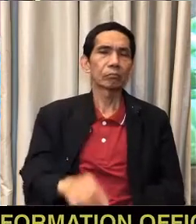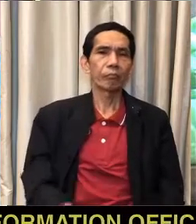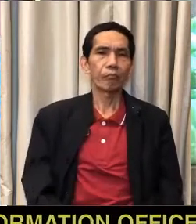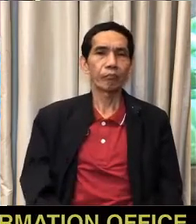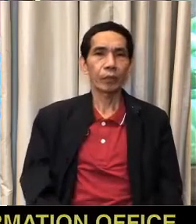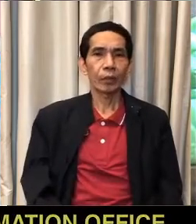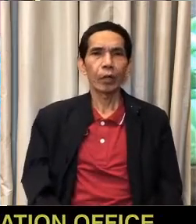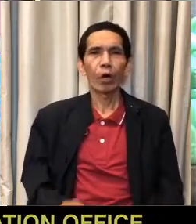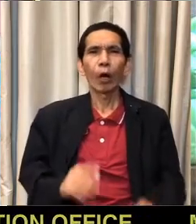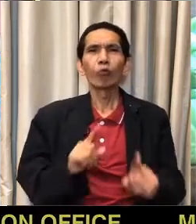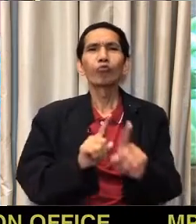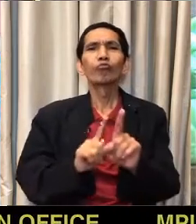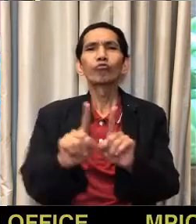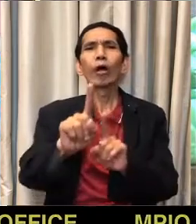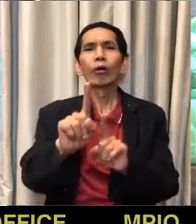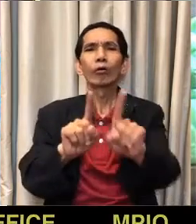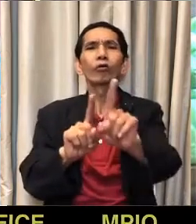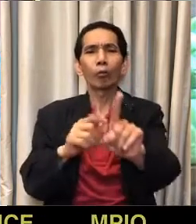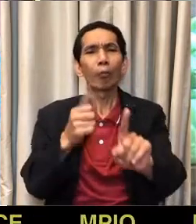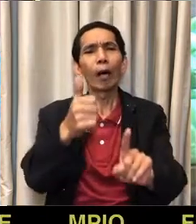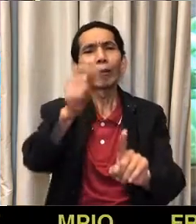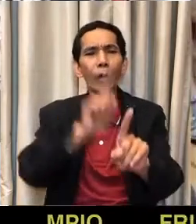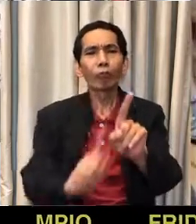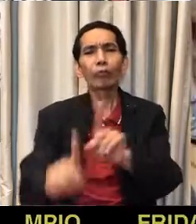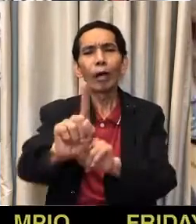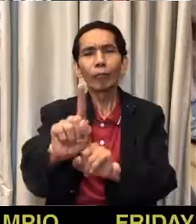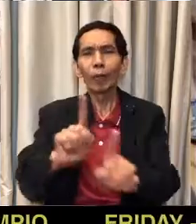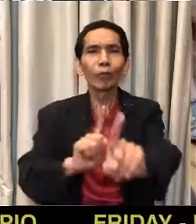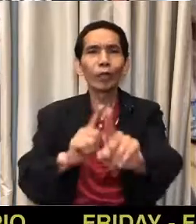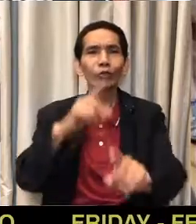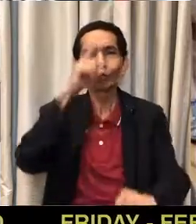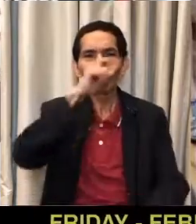Totoo. Una-una lang yan eh. Mauna na kayo.